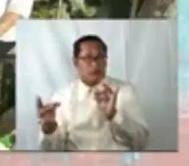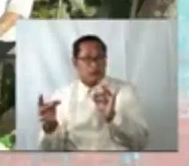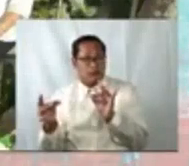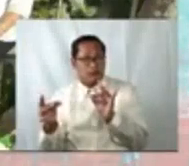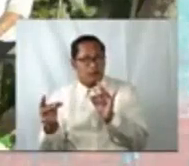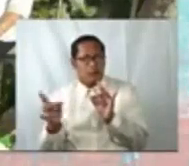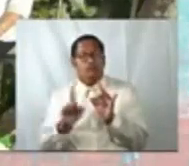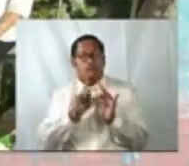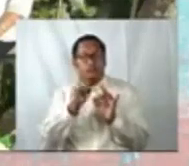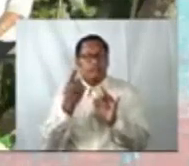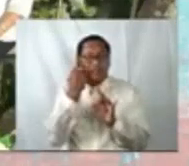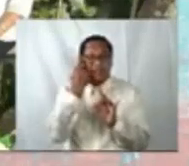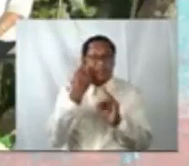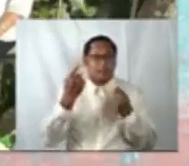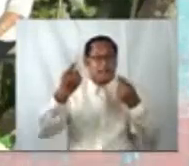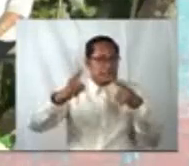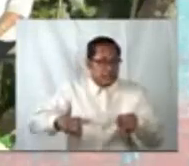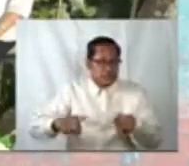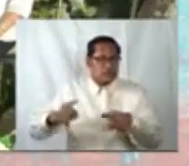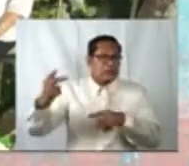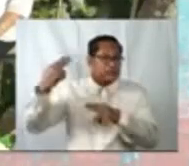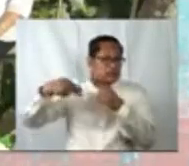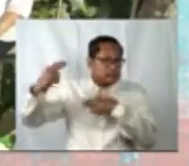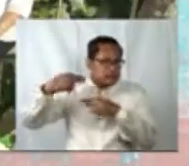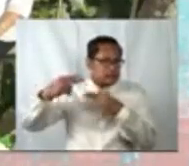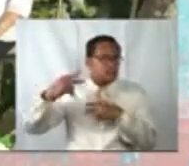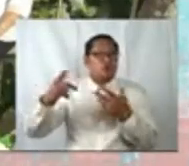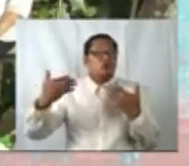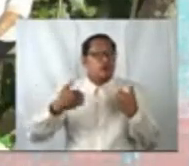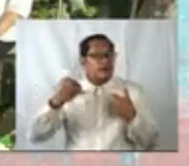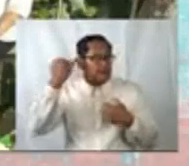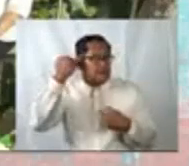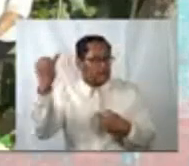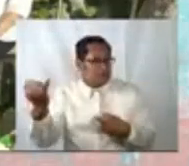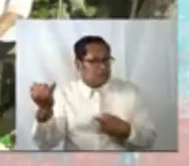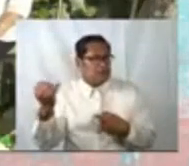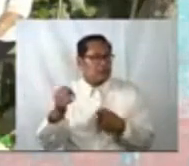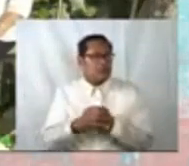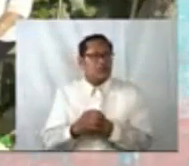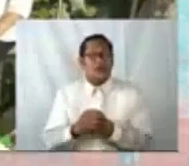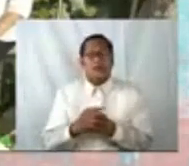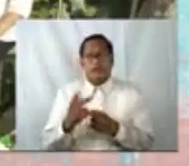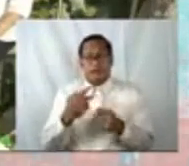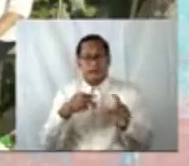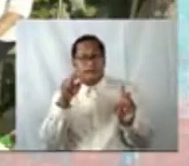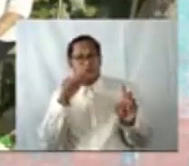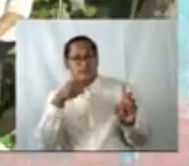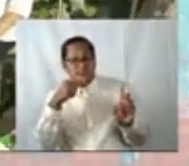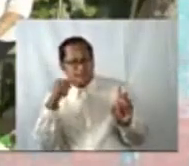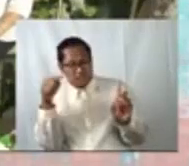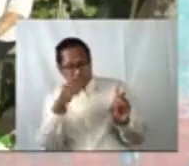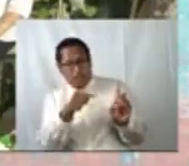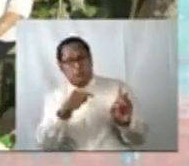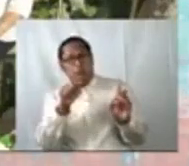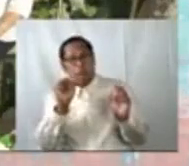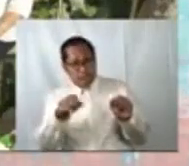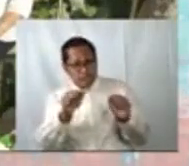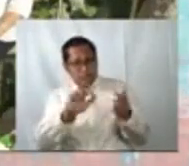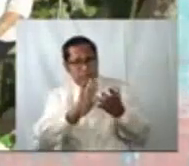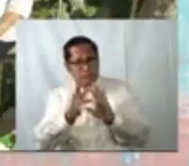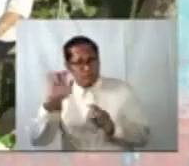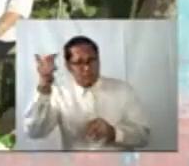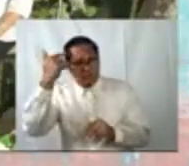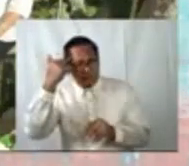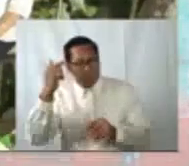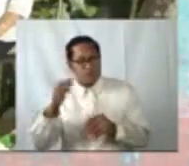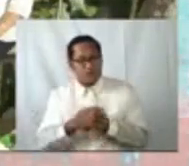yung recent history natin para magkaroon kayo ng ideya yung sinasabi rito na pwede ito maging pamahalaan at